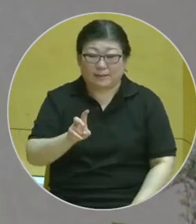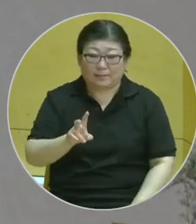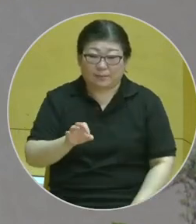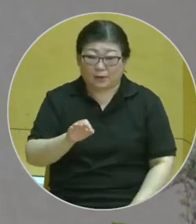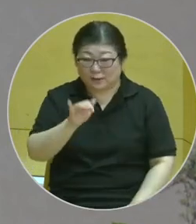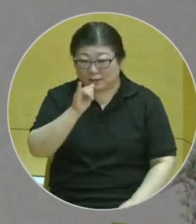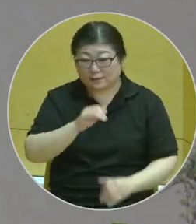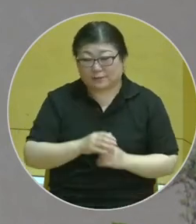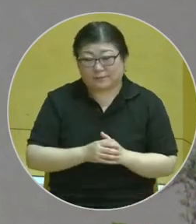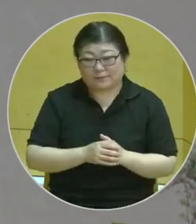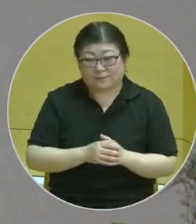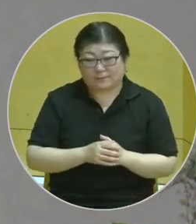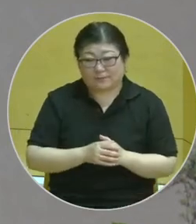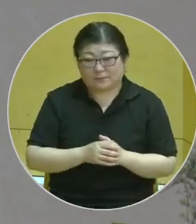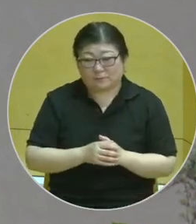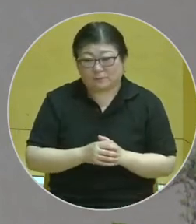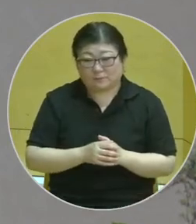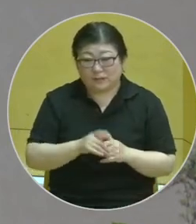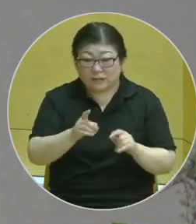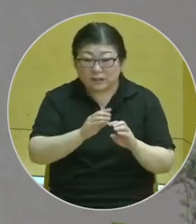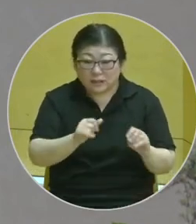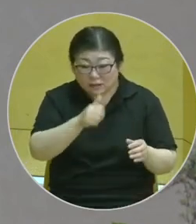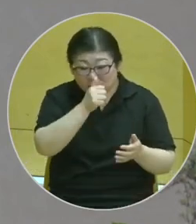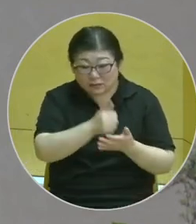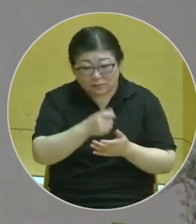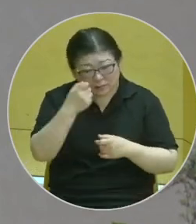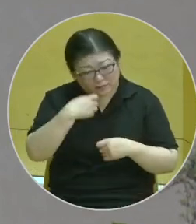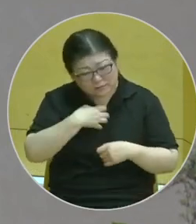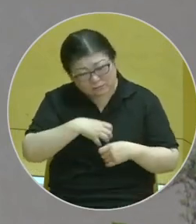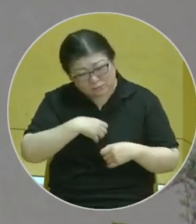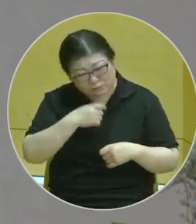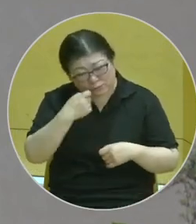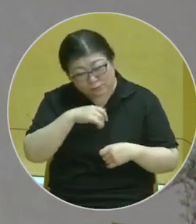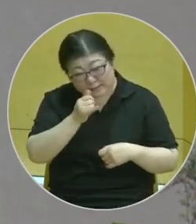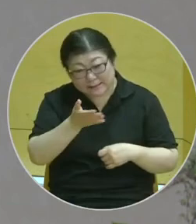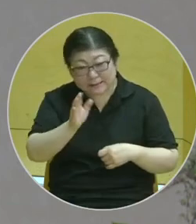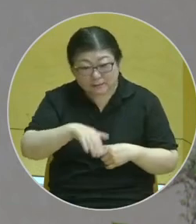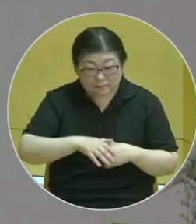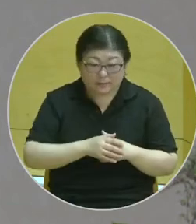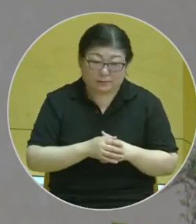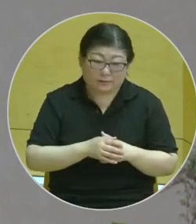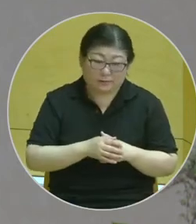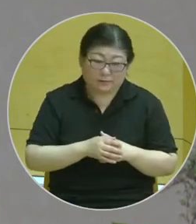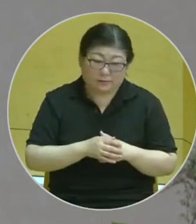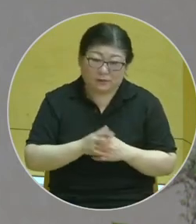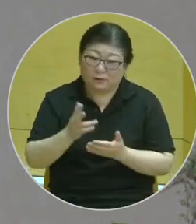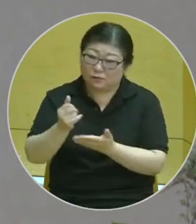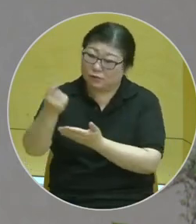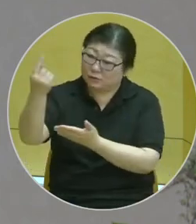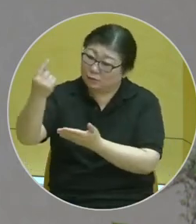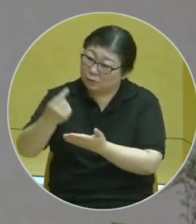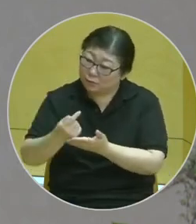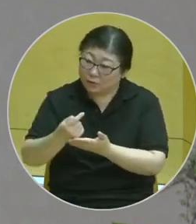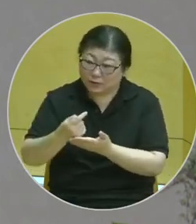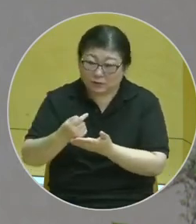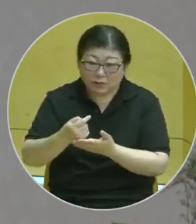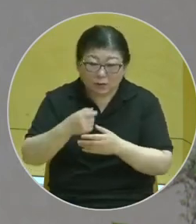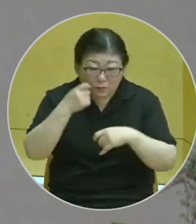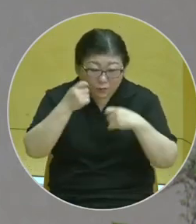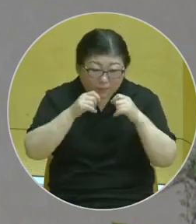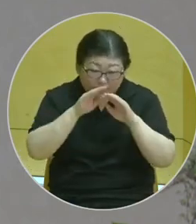땅은 죄와 슬픔과 눈물이 있을 수밖에 없지만 절망 기술 가겠지만 주님께서 오셔서 우리 논에서 물을